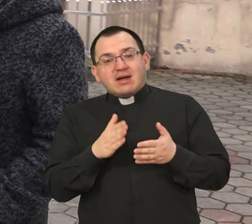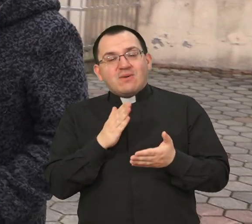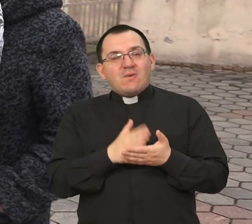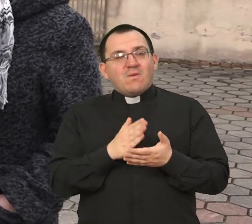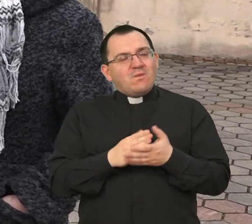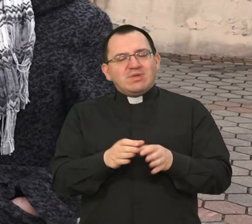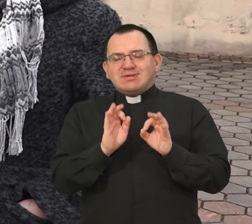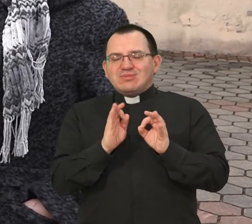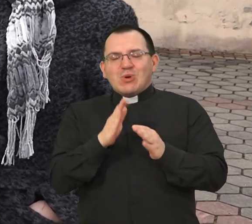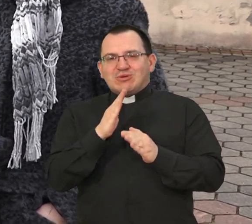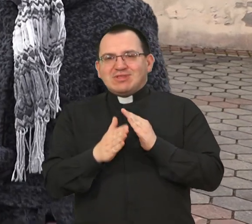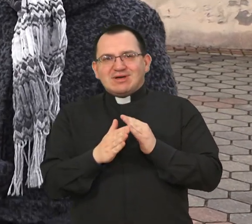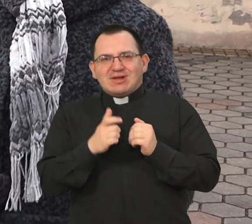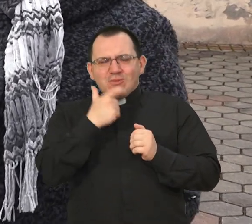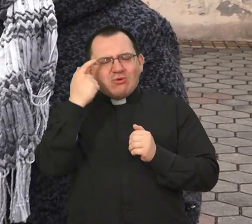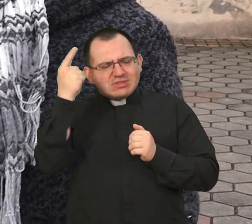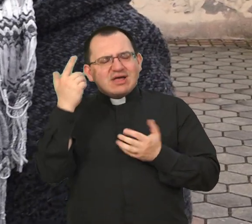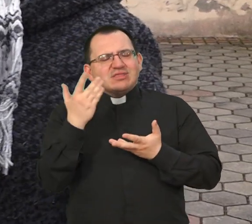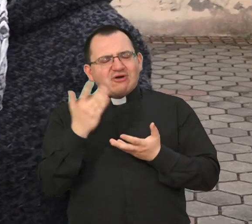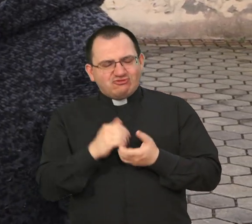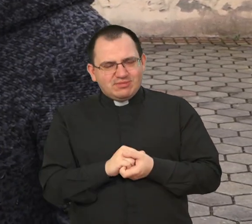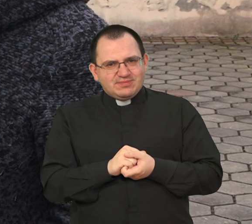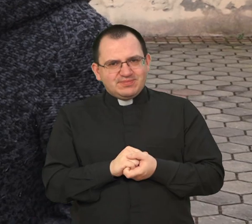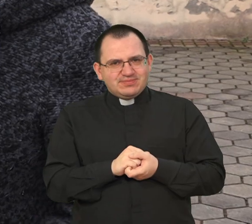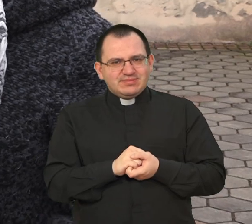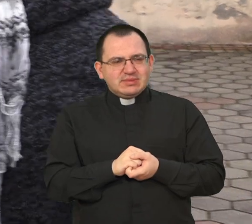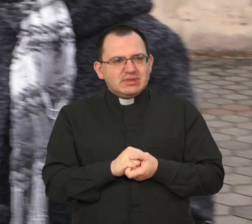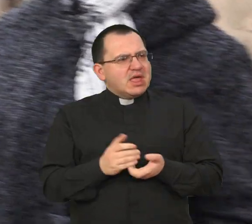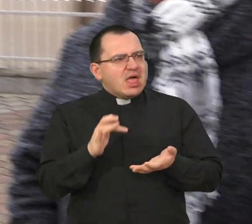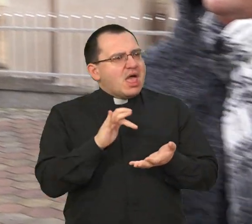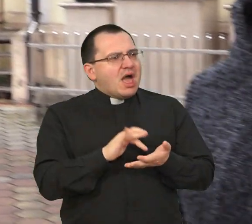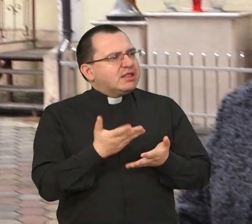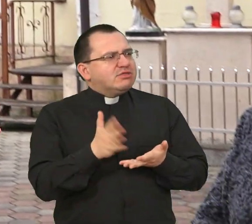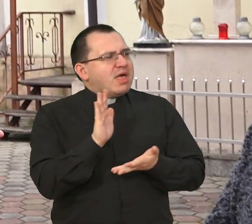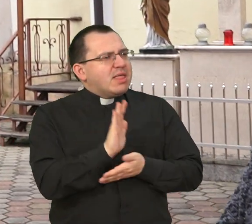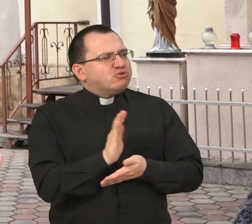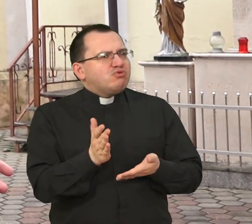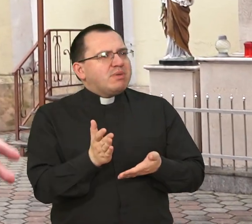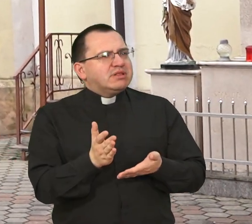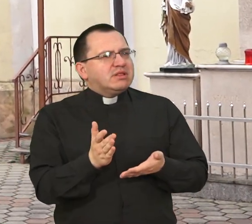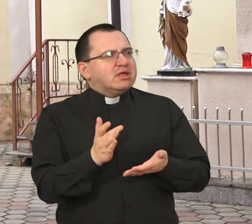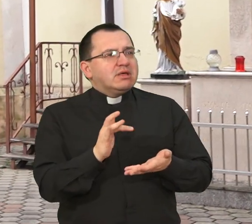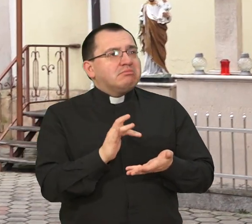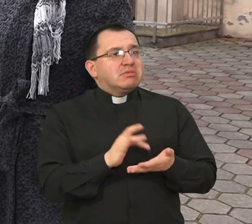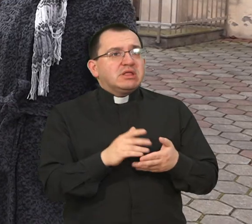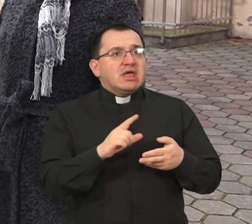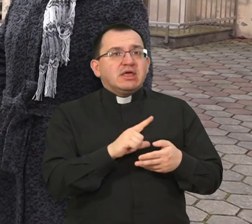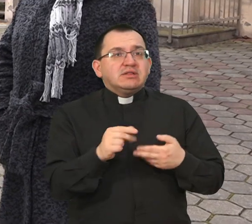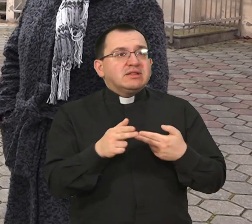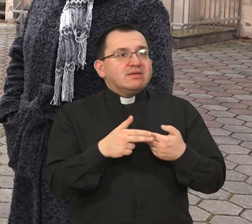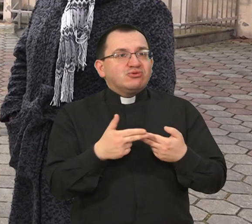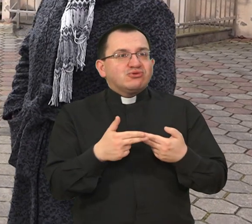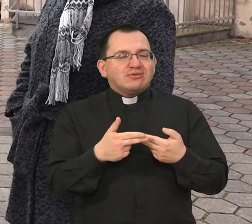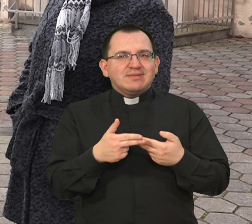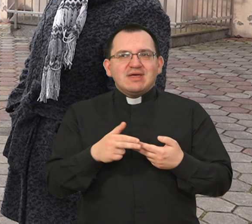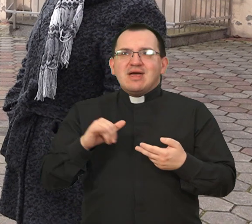posloži. Bog zna zašto. Gdje sve nastupate ili ste nastupali i kamo uskoro idete? Mislim da je